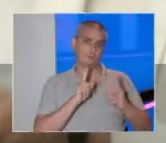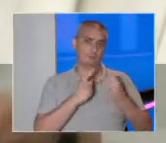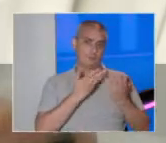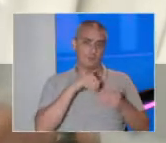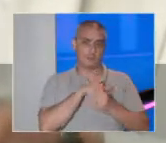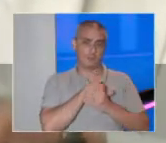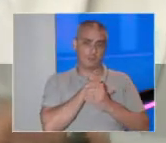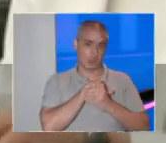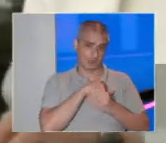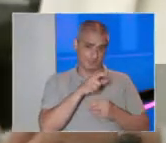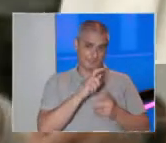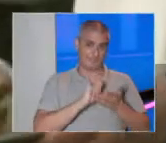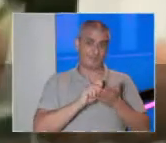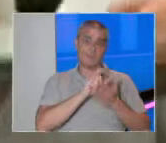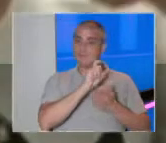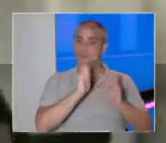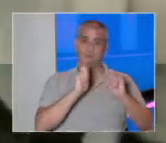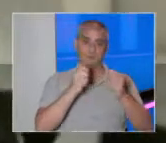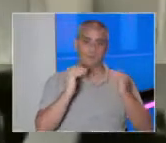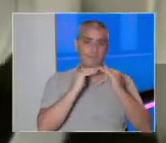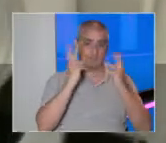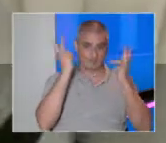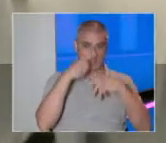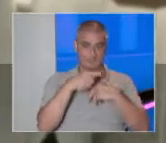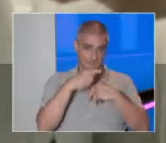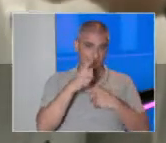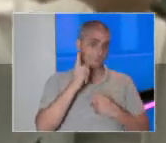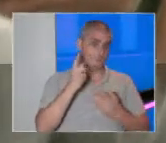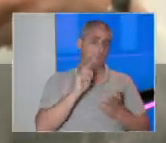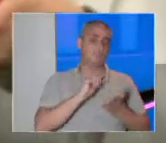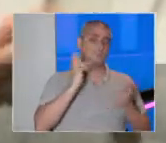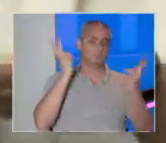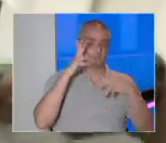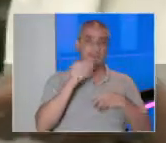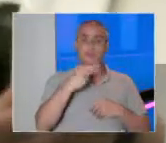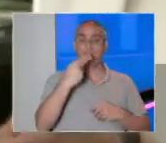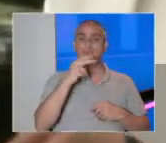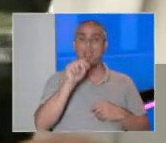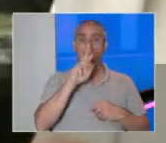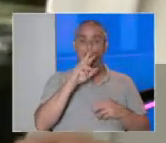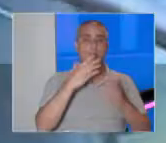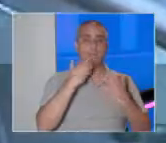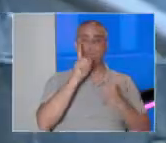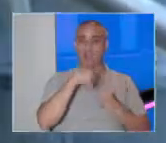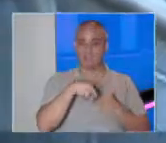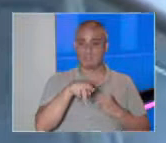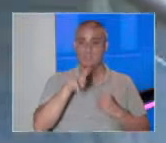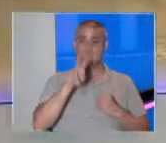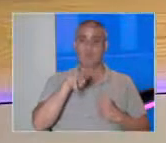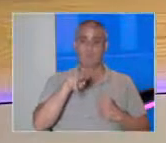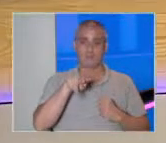שמתרחשים בה. כתב האישום הוגש בהתאם להסכם עד המדינה שנחרט עם ארו בפרשת